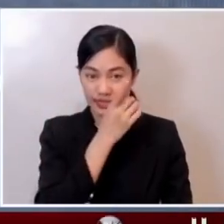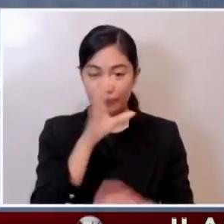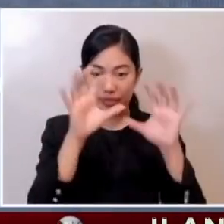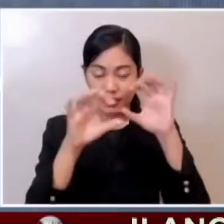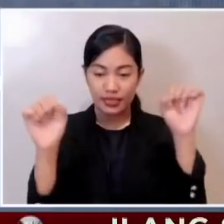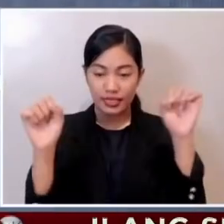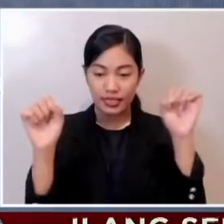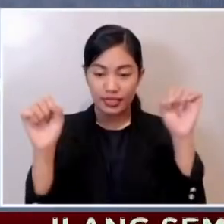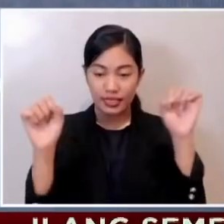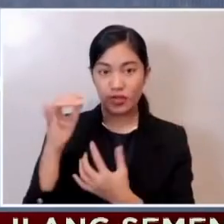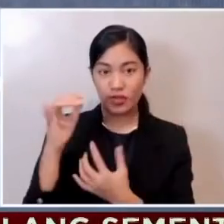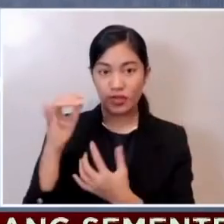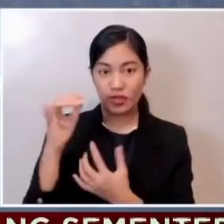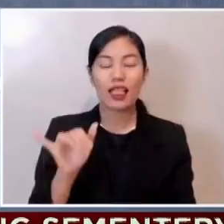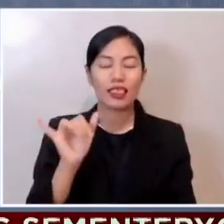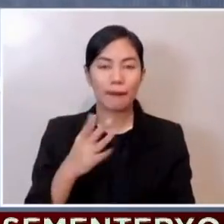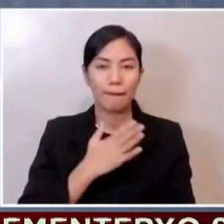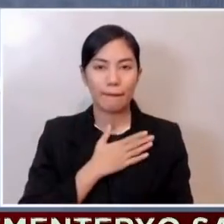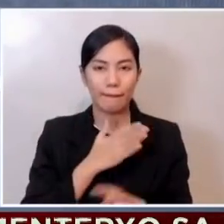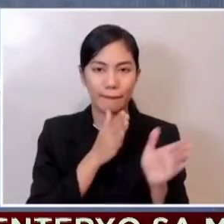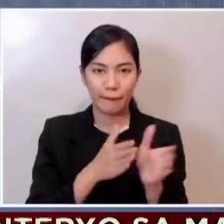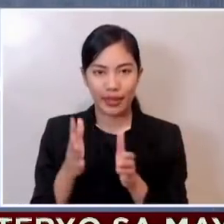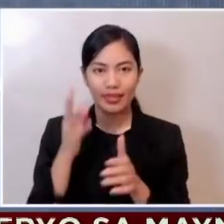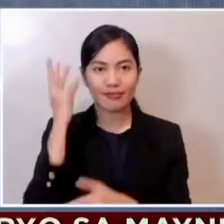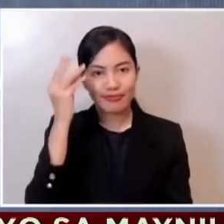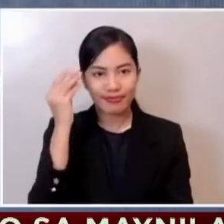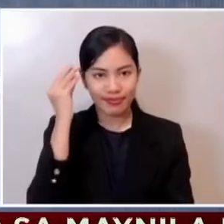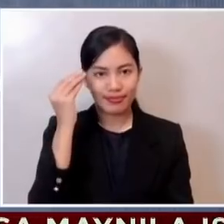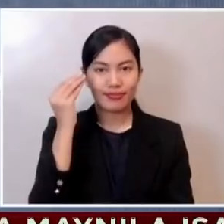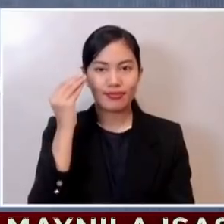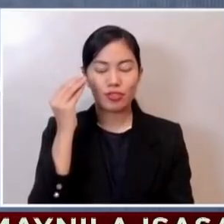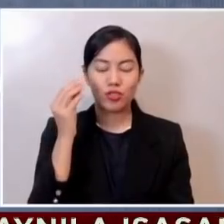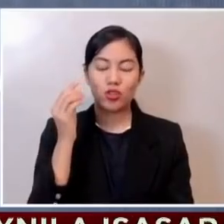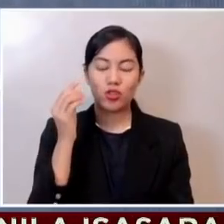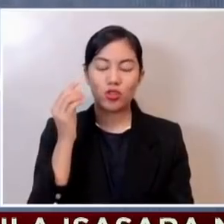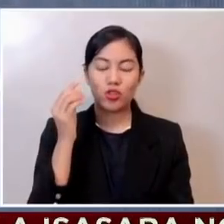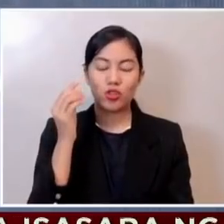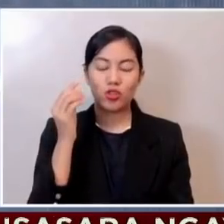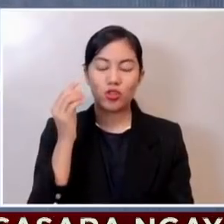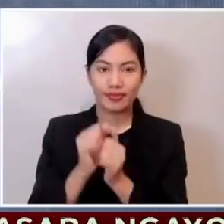no? Our conversation between her at